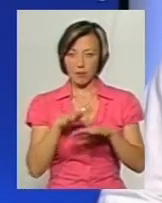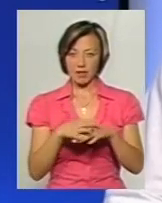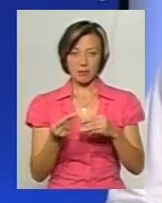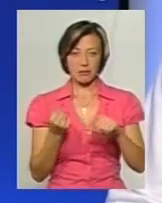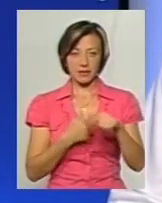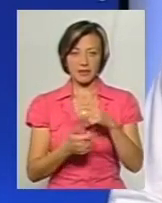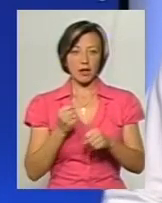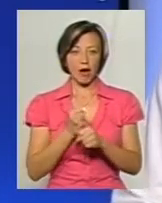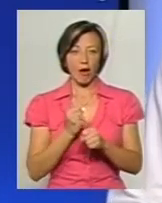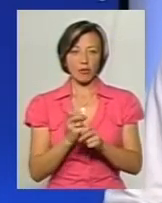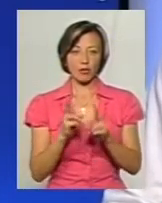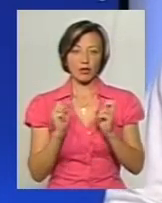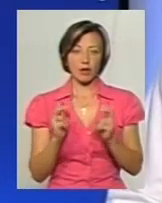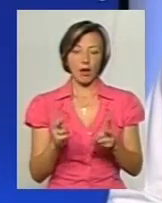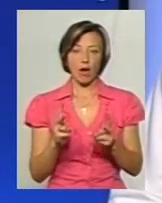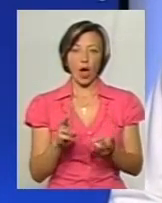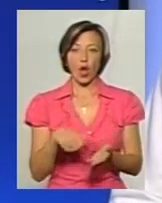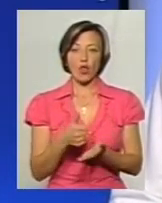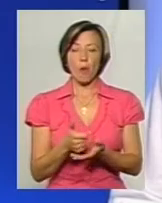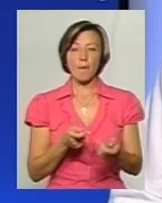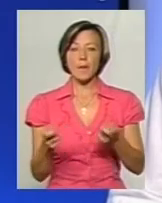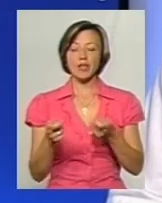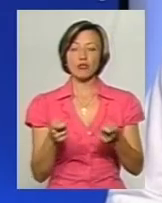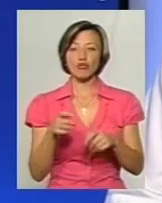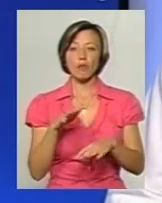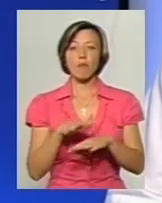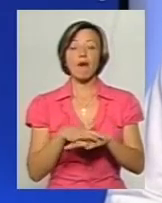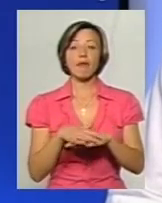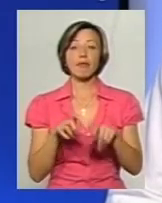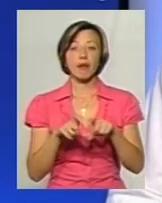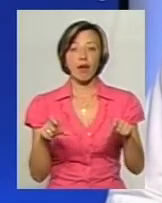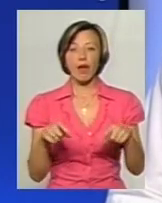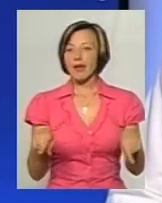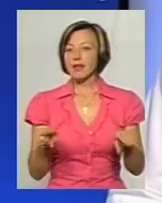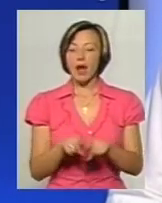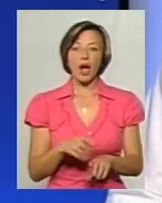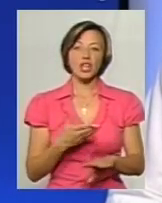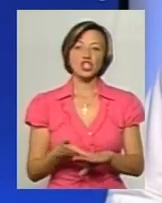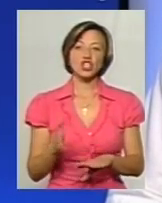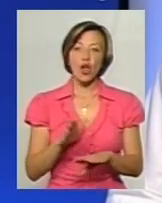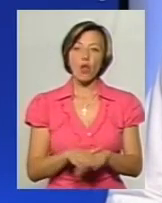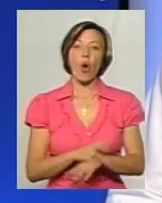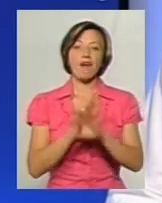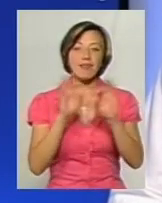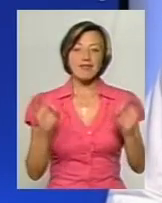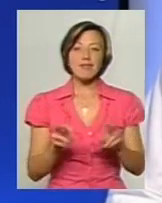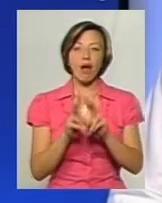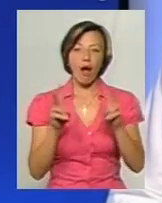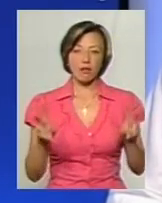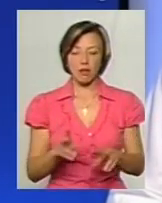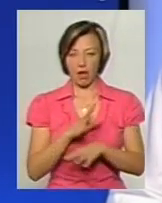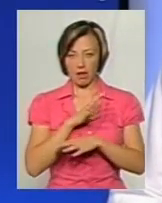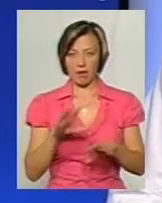як топ-менеджер банка. Так тяжело никогда не было. Як зараз? Как